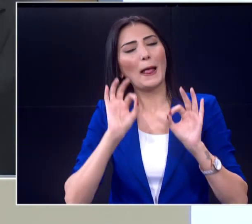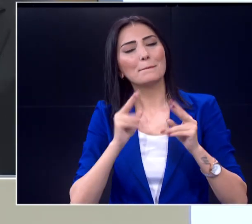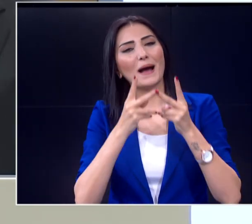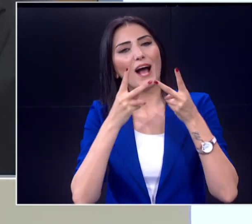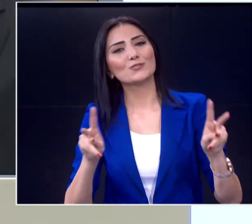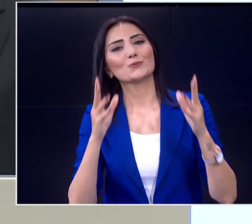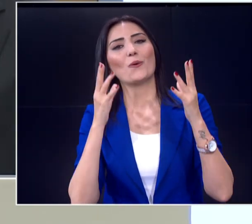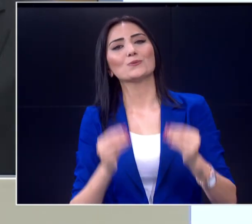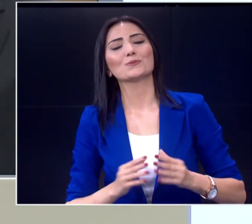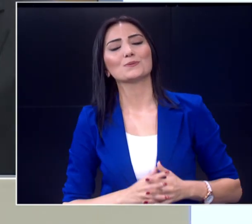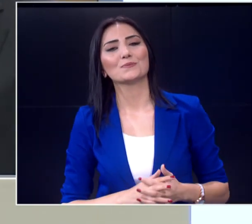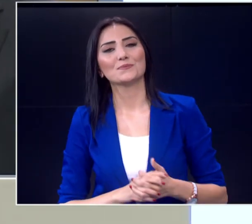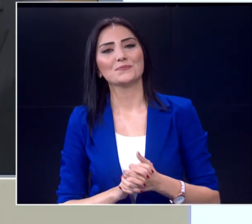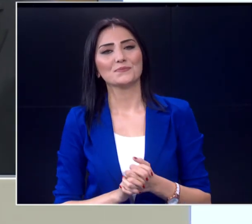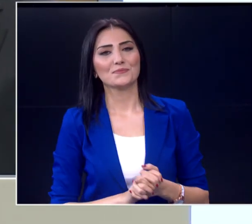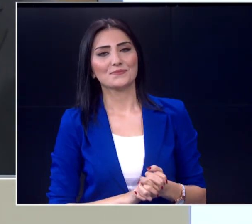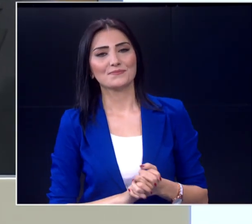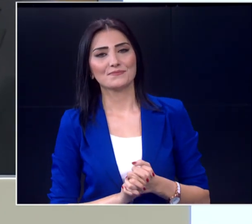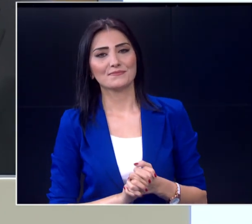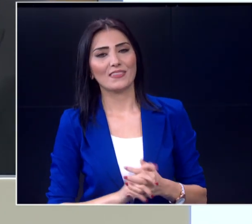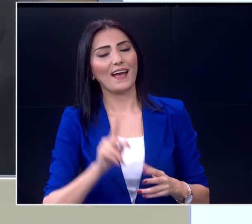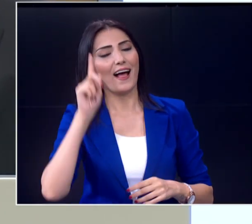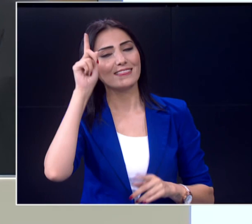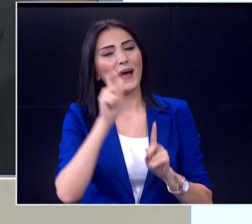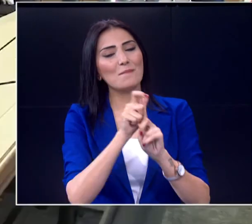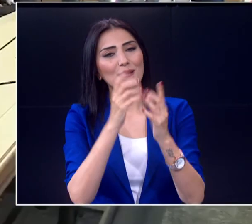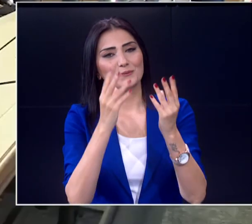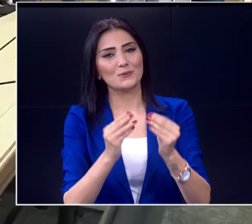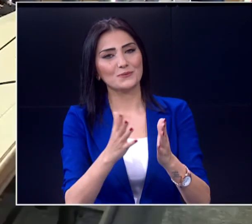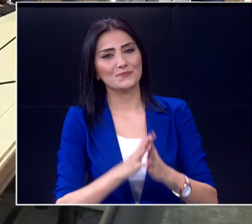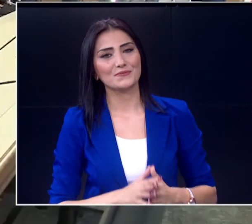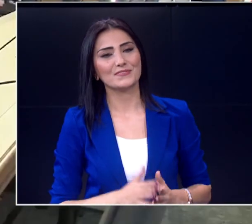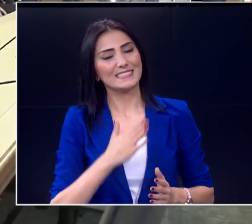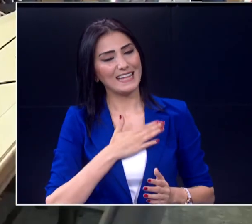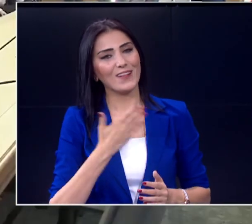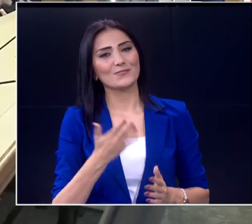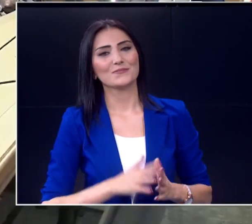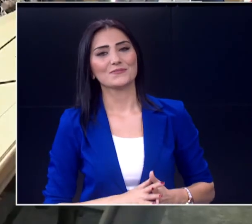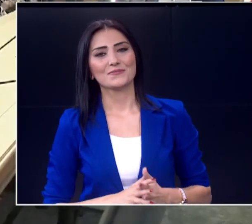olsun. Allah'a emanet olun. Sağ olun, var olun.